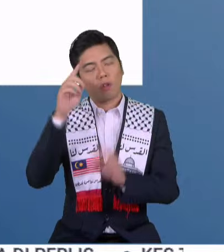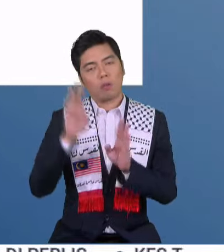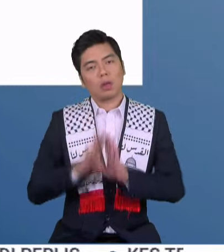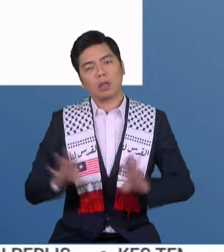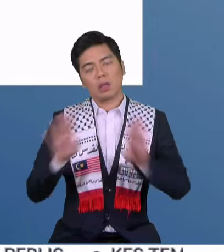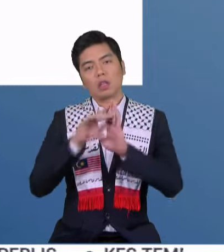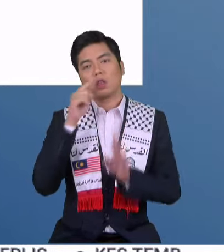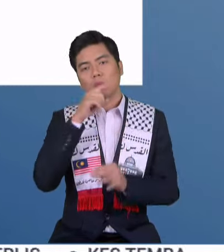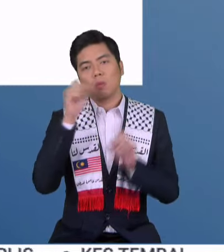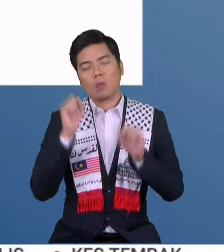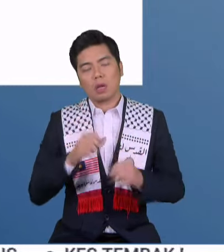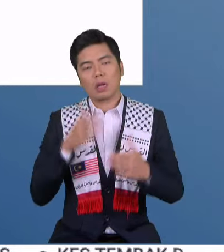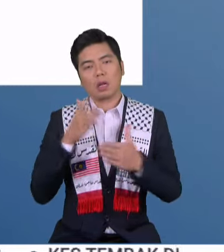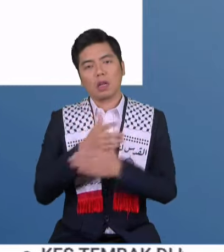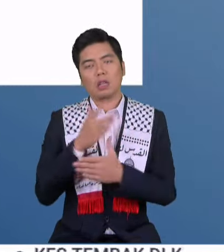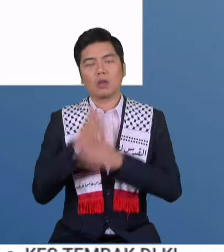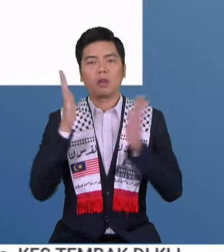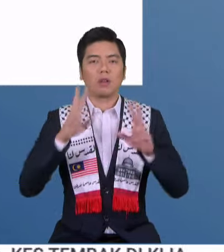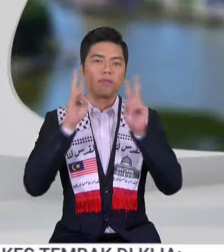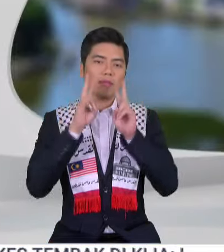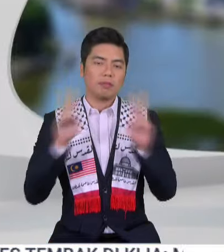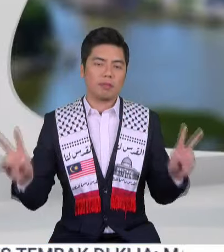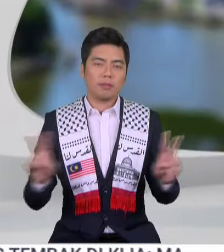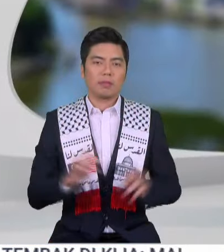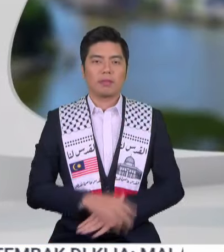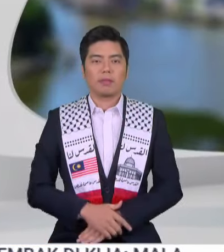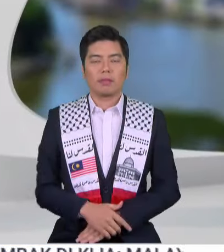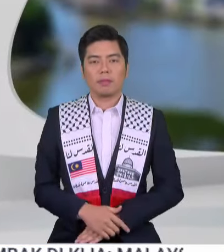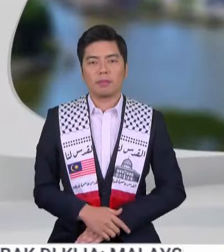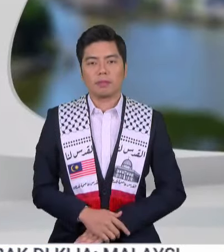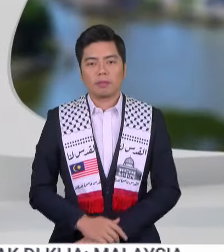boleh mengganggu ketenteraman awam.